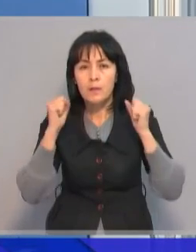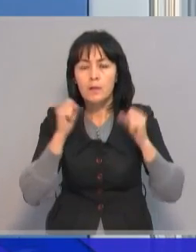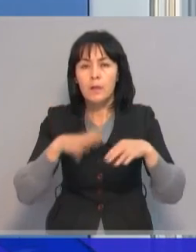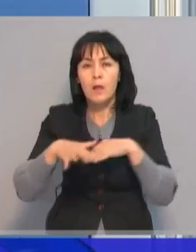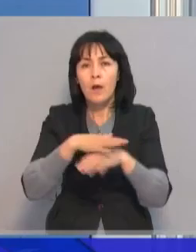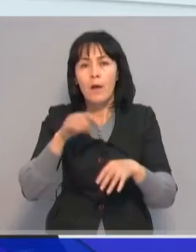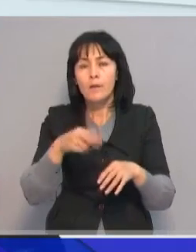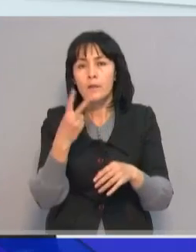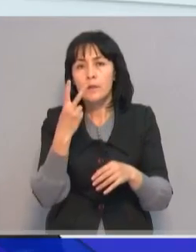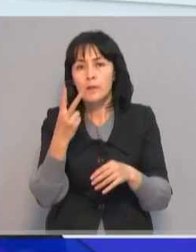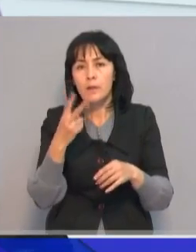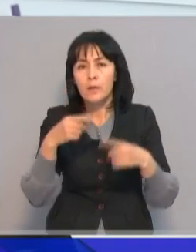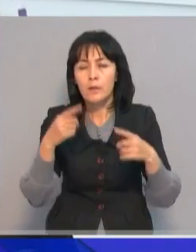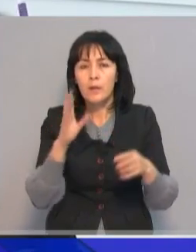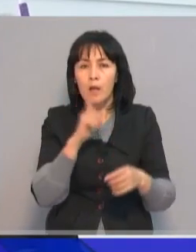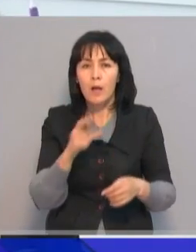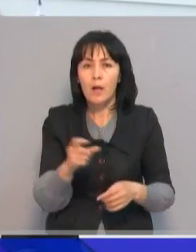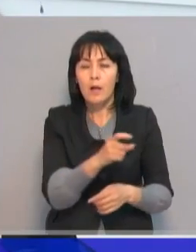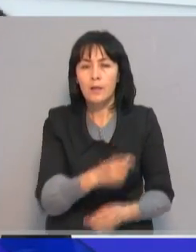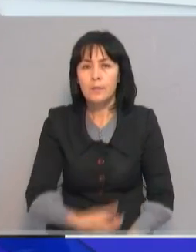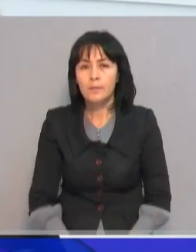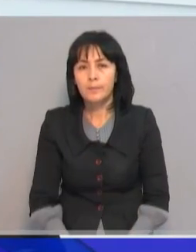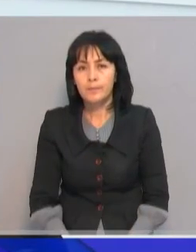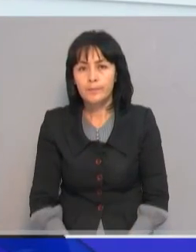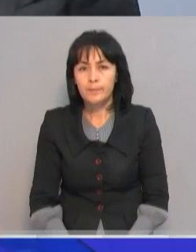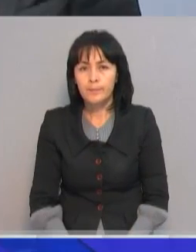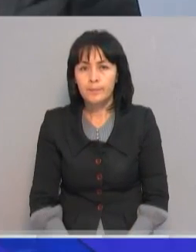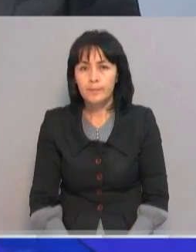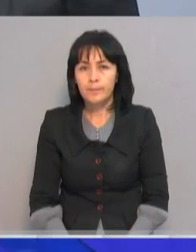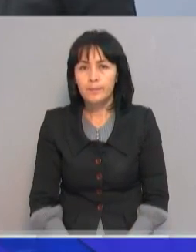площадок и 2 ирригационных канала. Айжан Арапова, Нурлыбек Берикбай, новости.